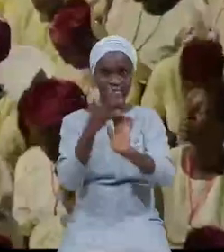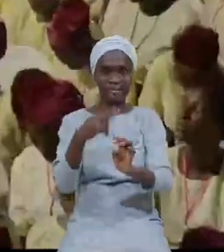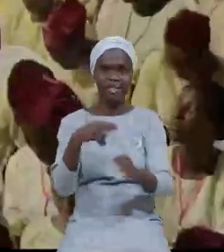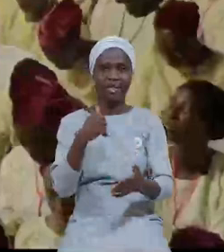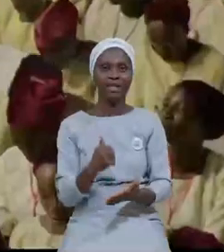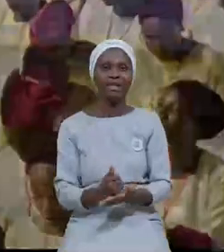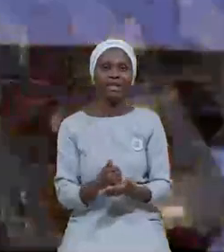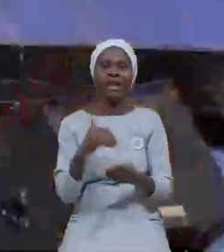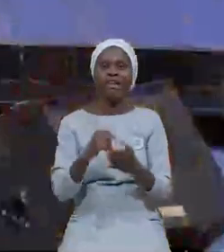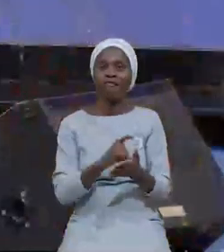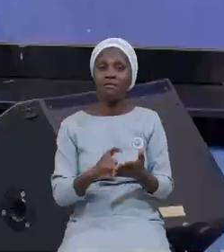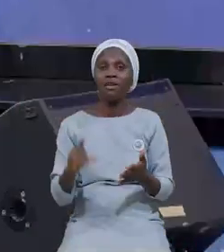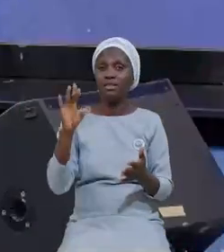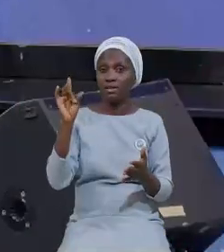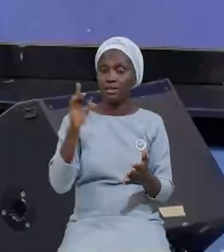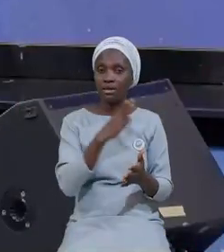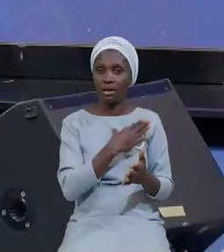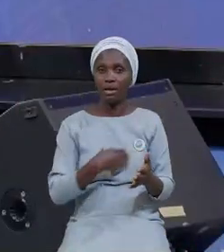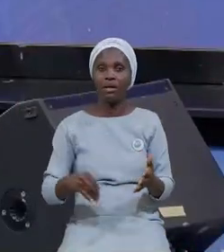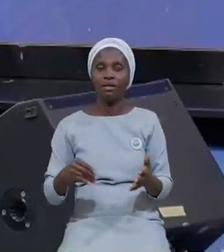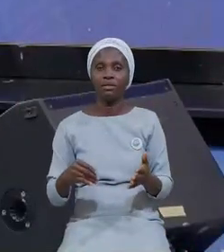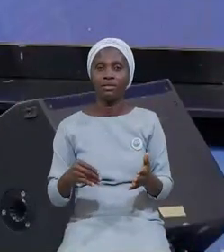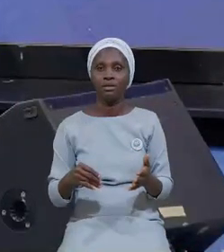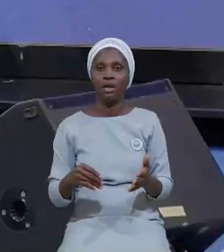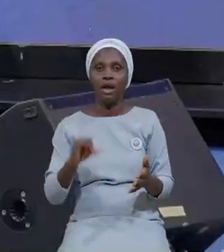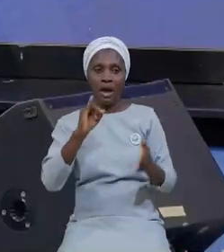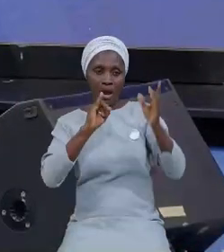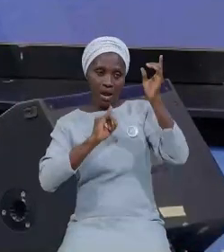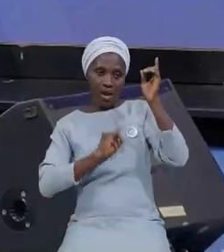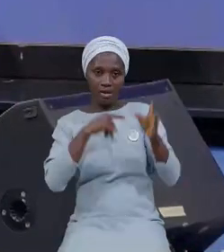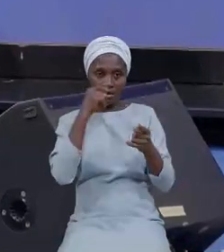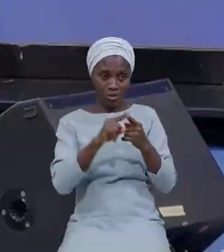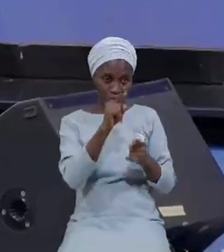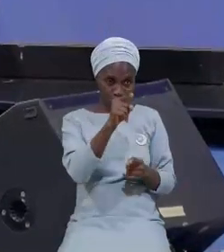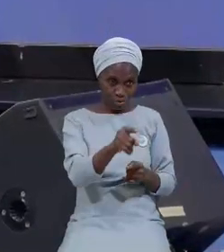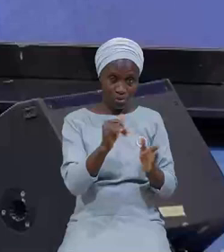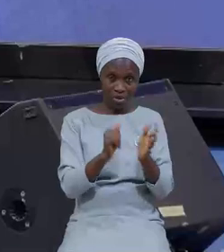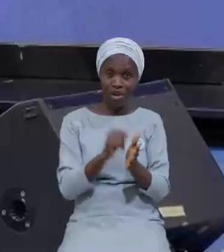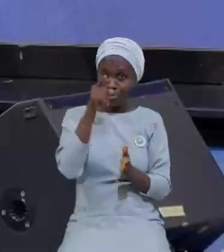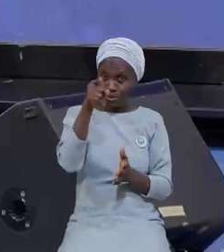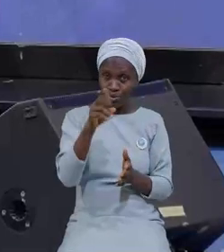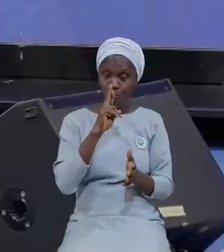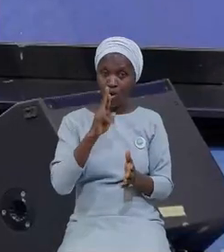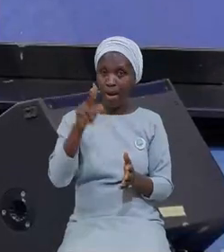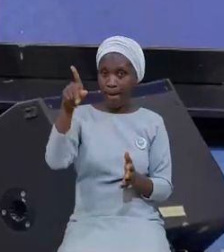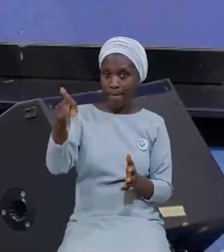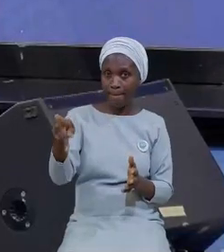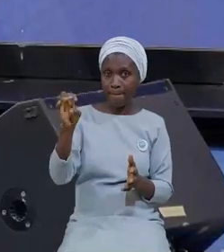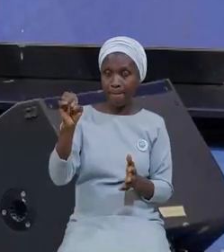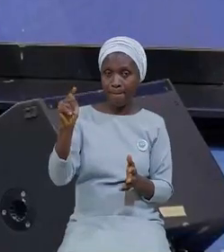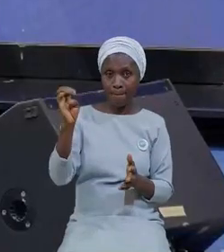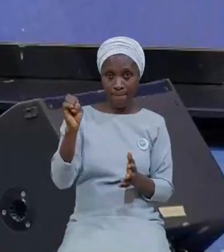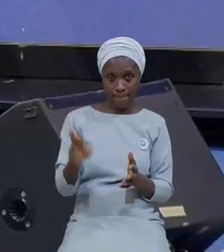immédiatement verset 18 et moi je te dis que tu es pierre